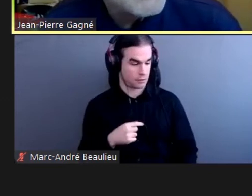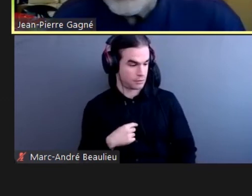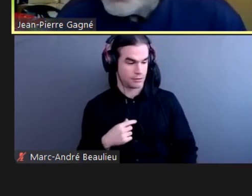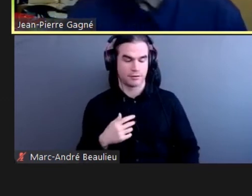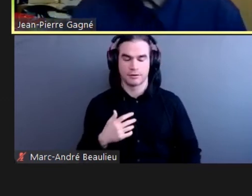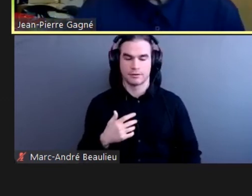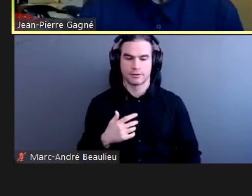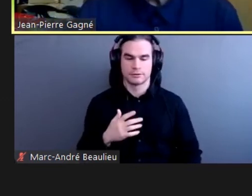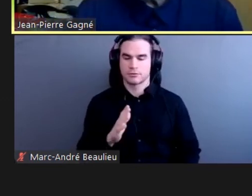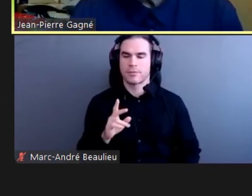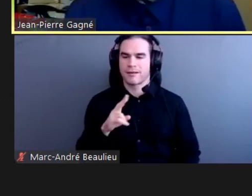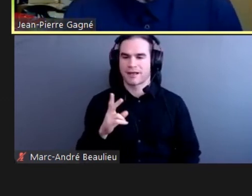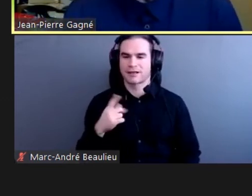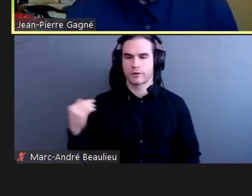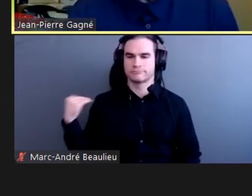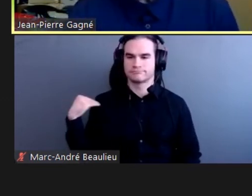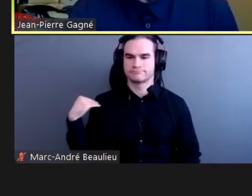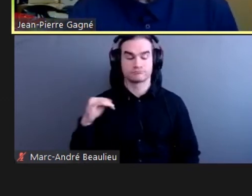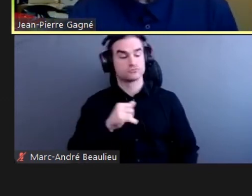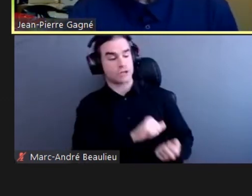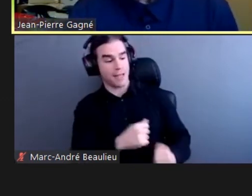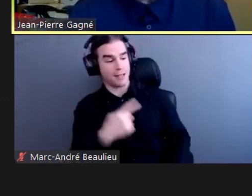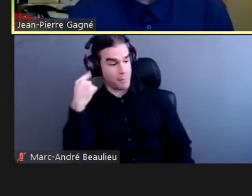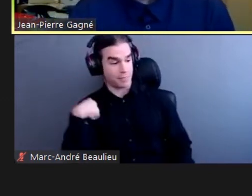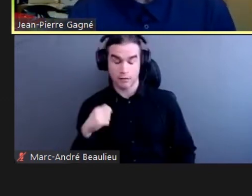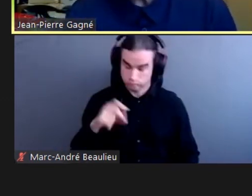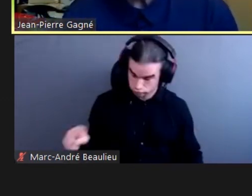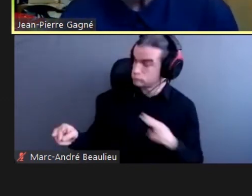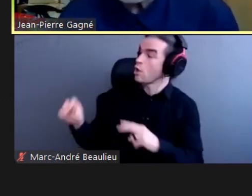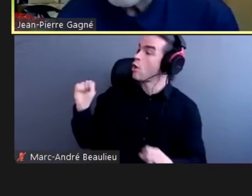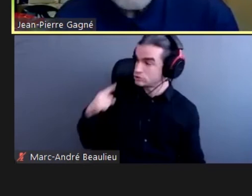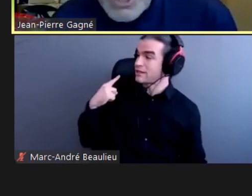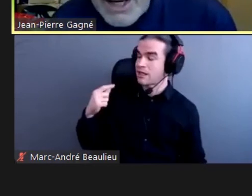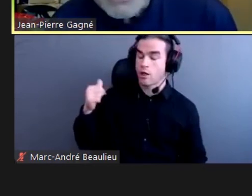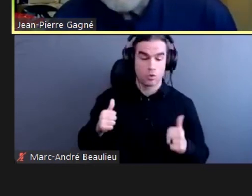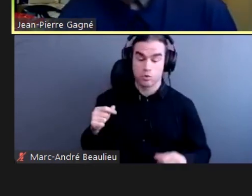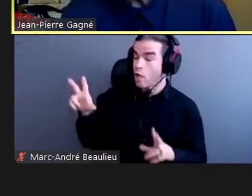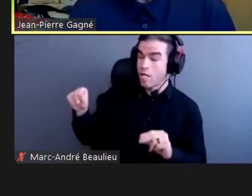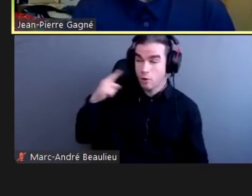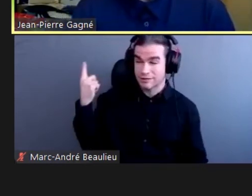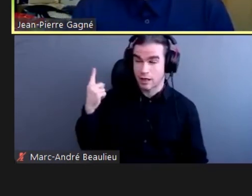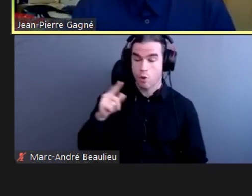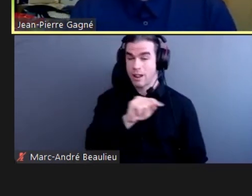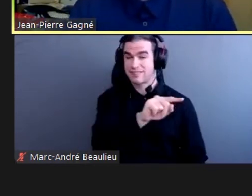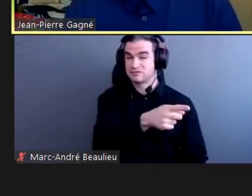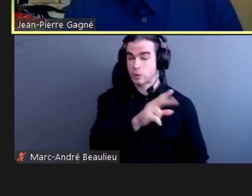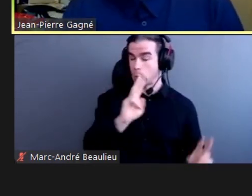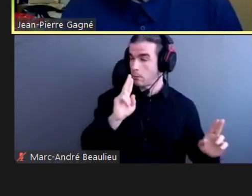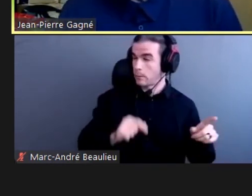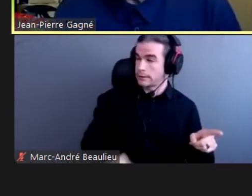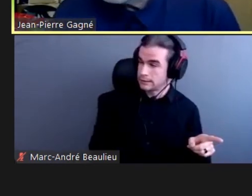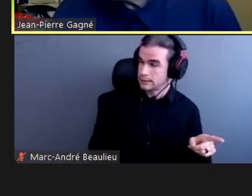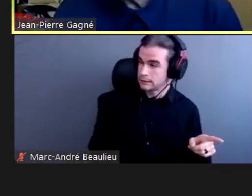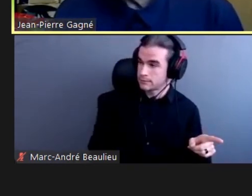Si je dis « Oui, je t'entends » ou bien ça, là déjà mon attention va être là ou bien « Non, je ne t'entends pas parce que la télévision joue. » Mais puis